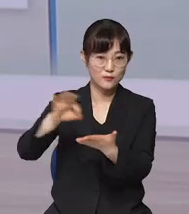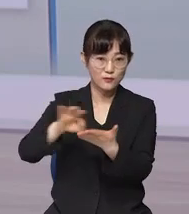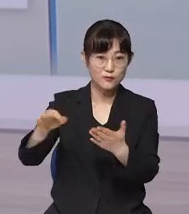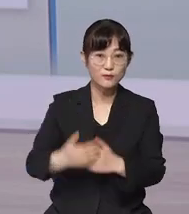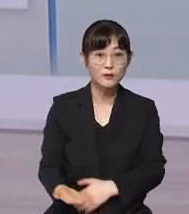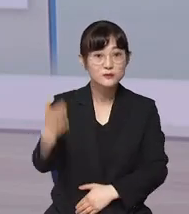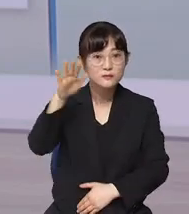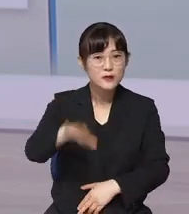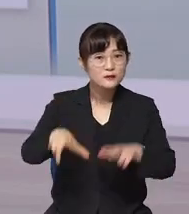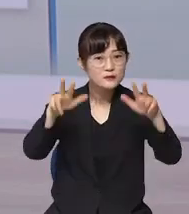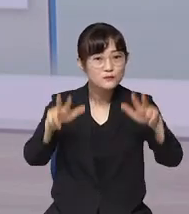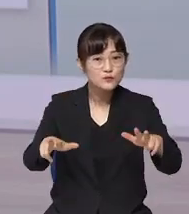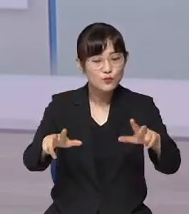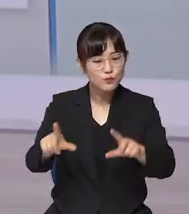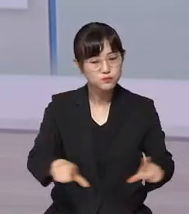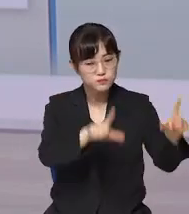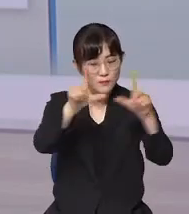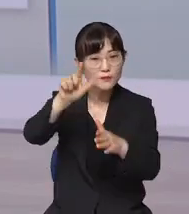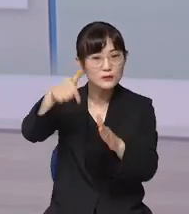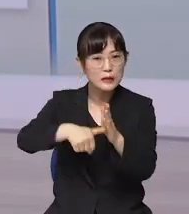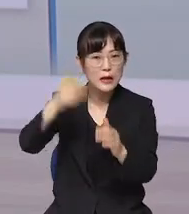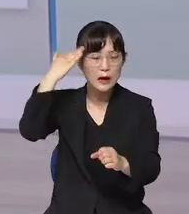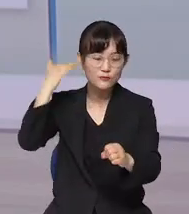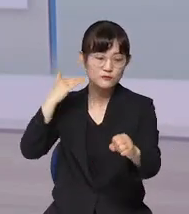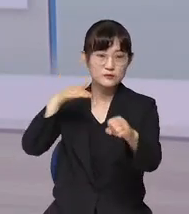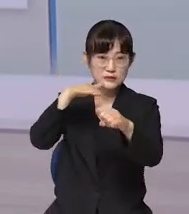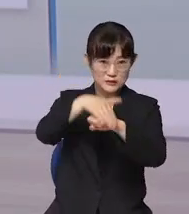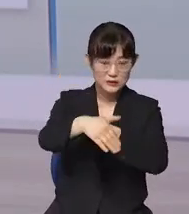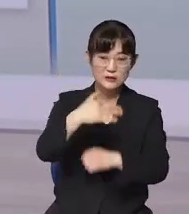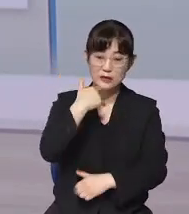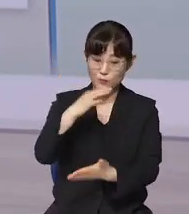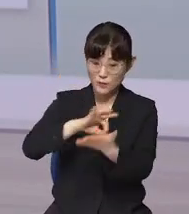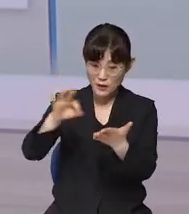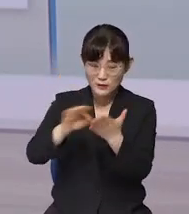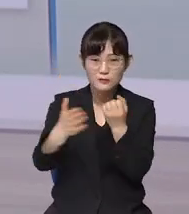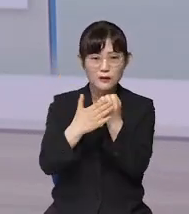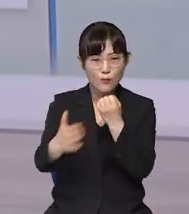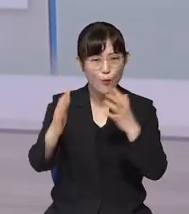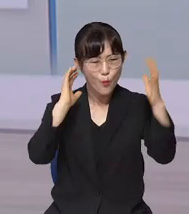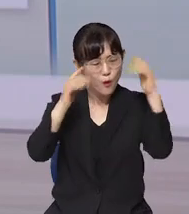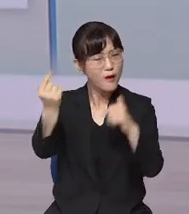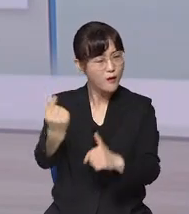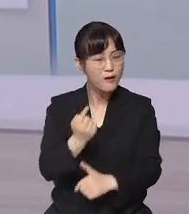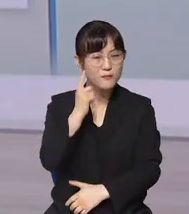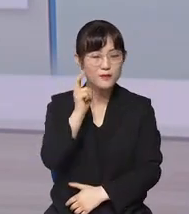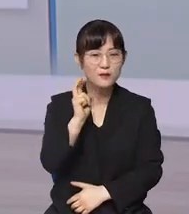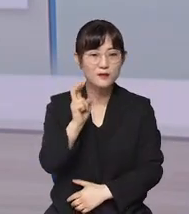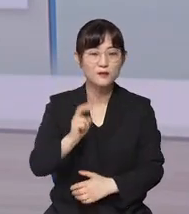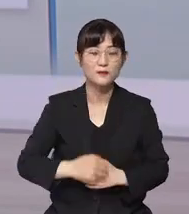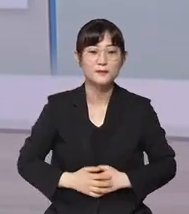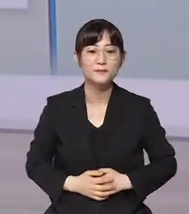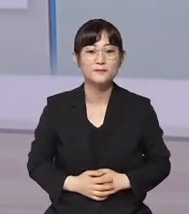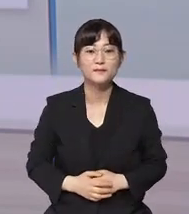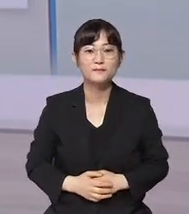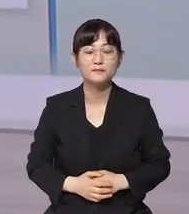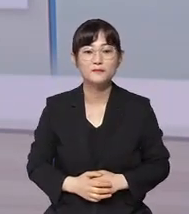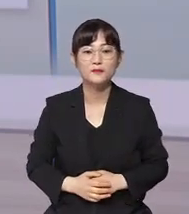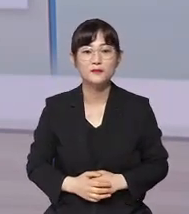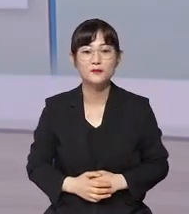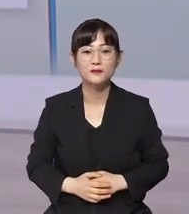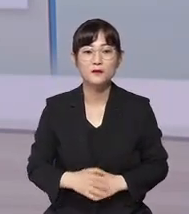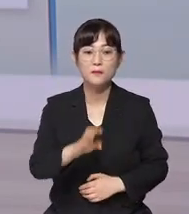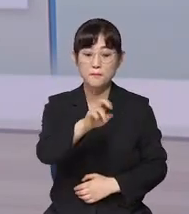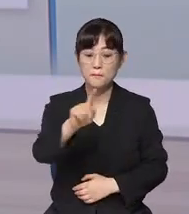아직까지도 일상에선 주로 한국식 나이를 사용하는 터라 혼란이 클것으로 예상됩니다 그렇다면